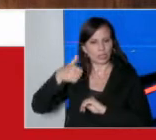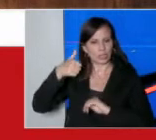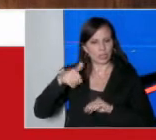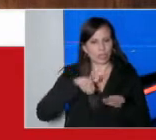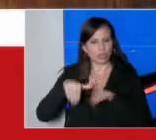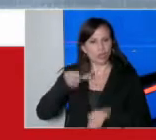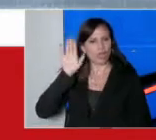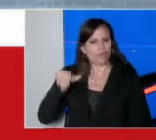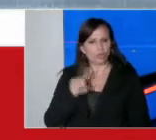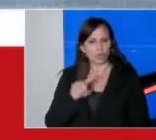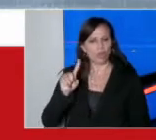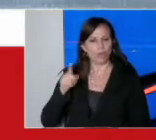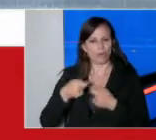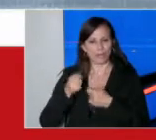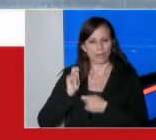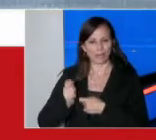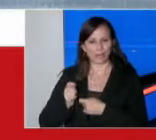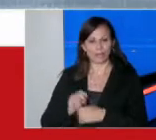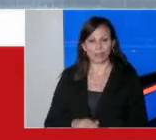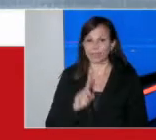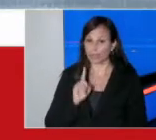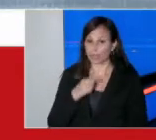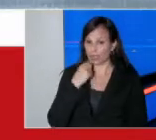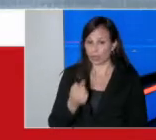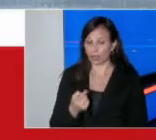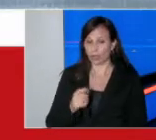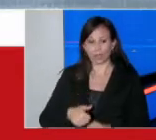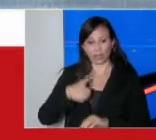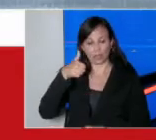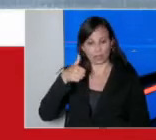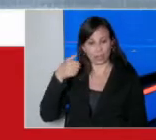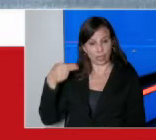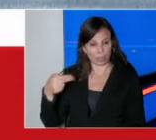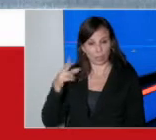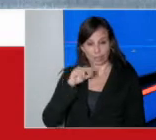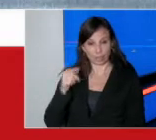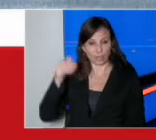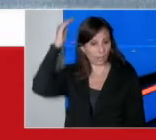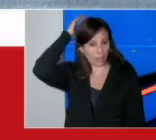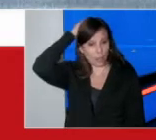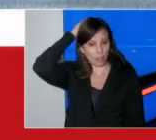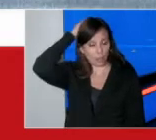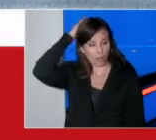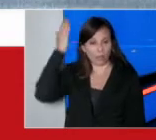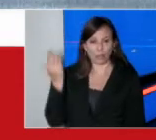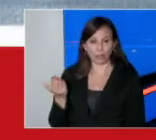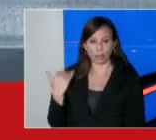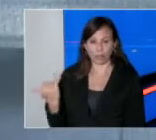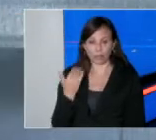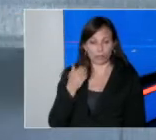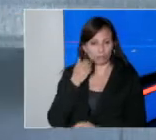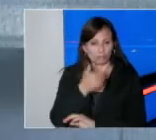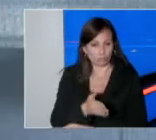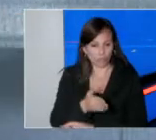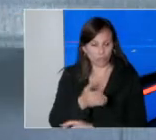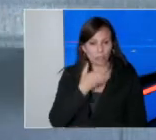חבר כנסת. כן, צריך לומר, השר הנדל התייחס לדברים, ואגב, לגבי עניין הכיפה, אז בדרך כלל כשהולכים לבקר את